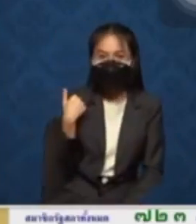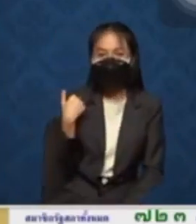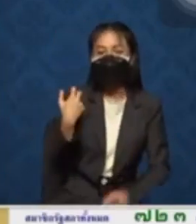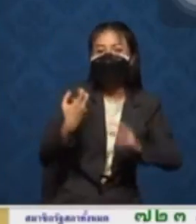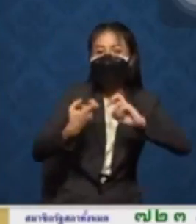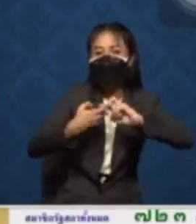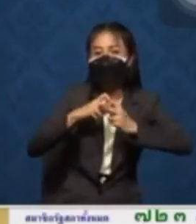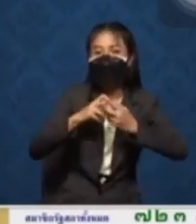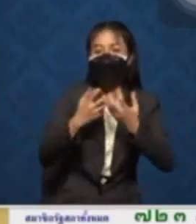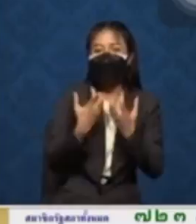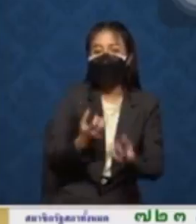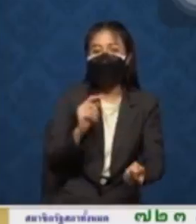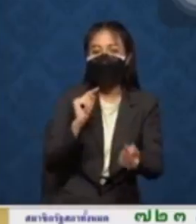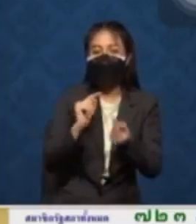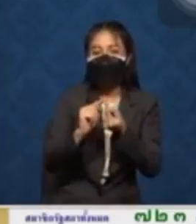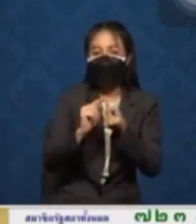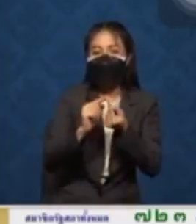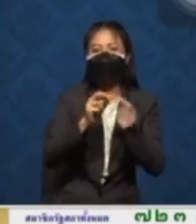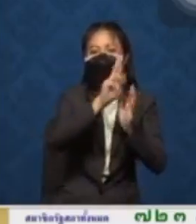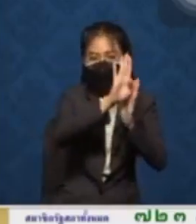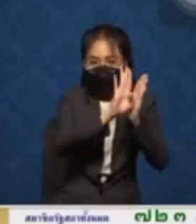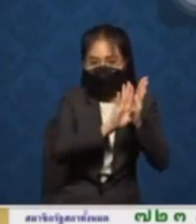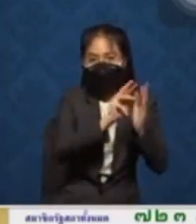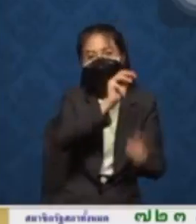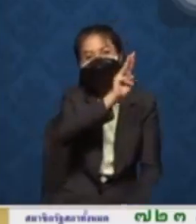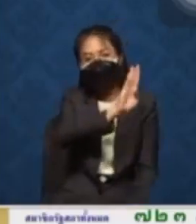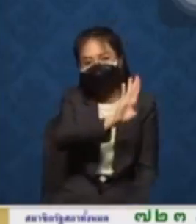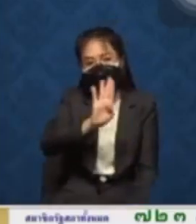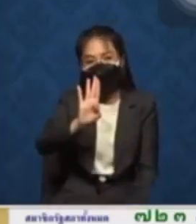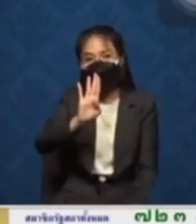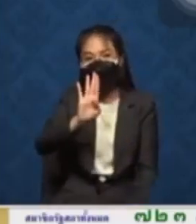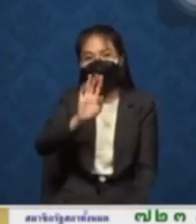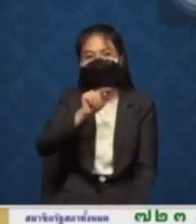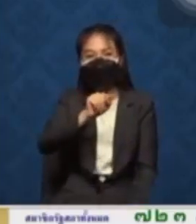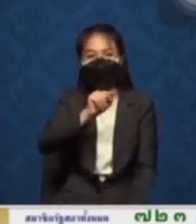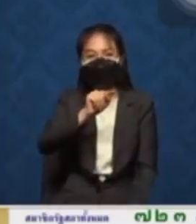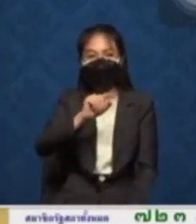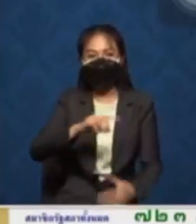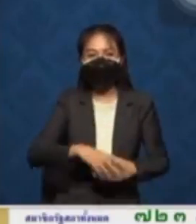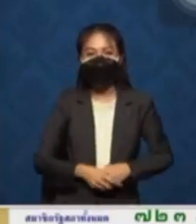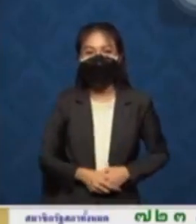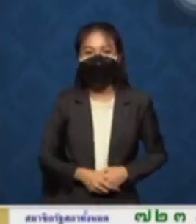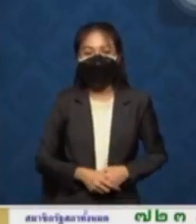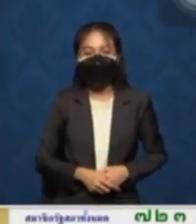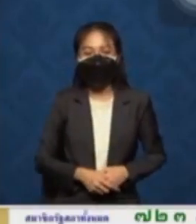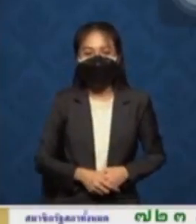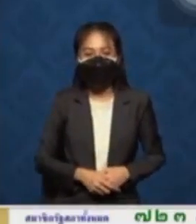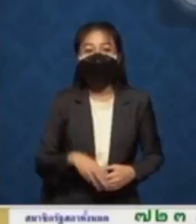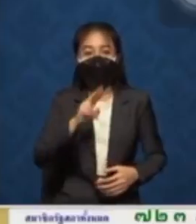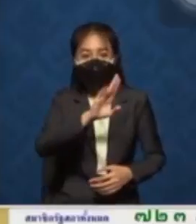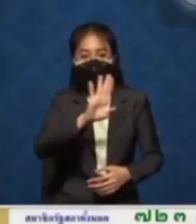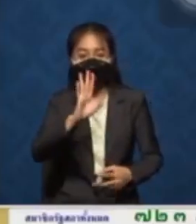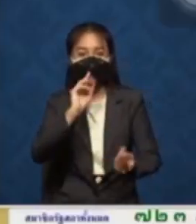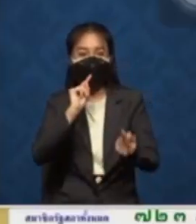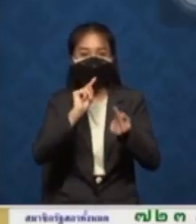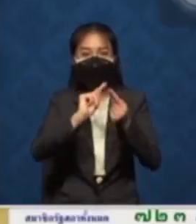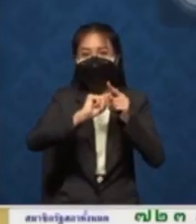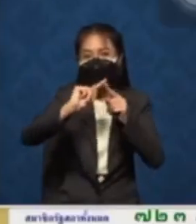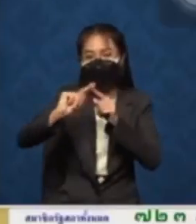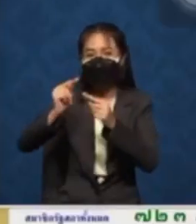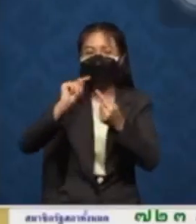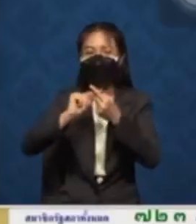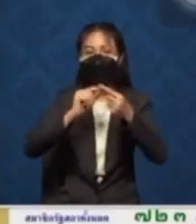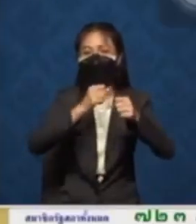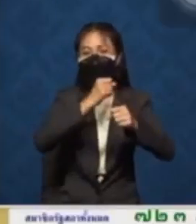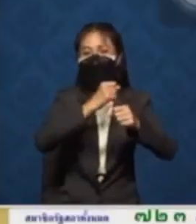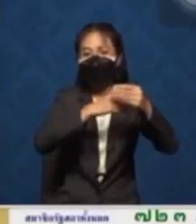เราเรียกว่าระบอบประยุทธ์ระบอบประยุทธ์ที่ผมพูดถึงในแง่นี้นะครับไม่ได้หมายถึงตัวพลเอกประยุทธ์ในฐานะตัวบุคคลแต่หมายถึงโครงสร้